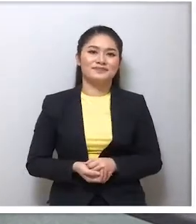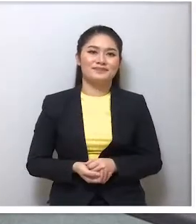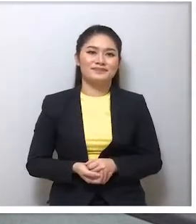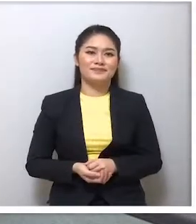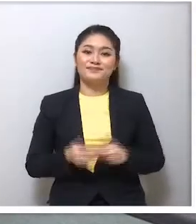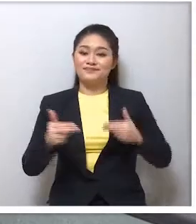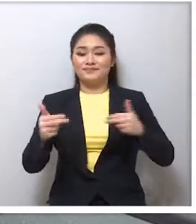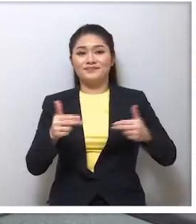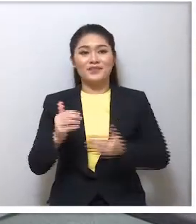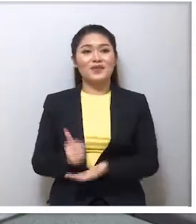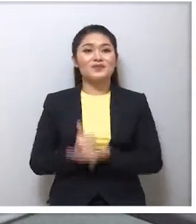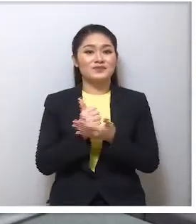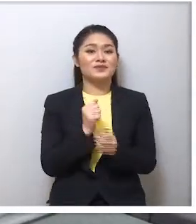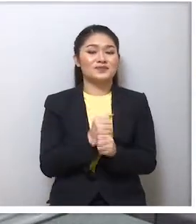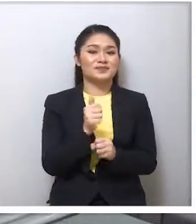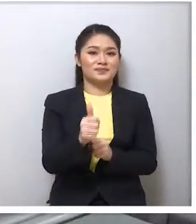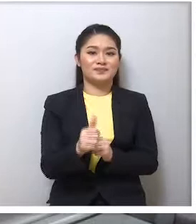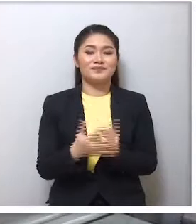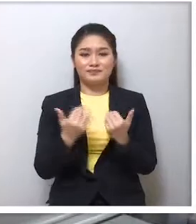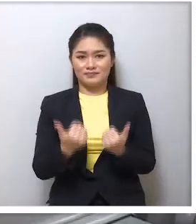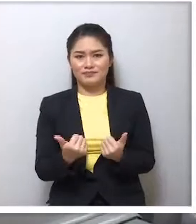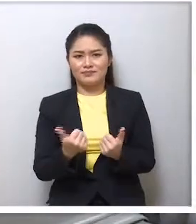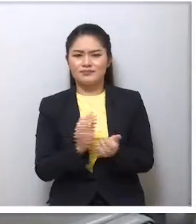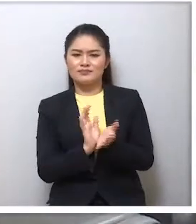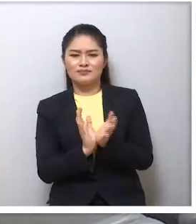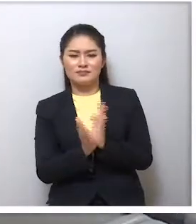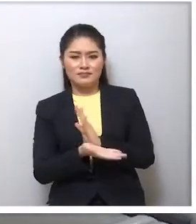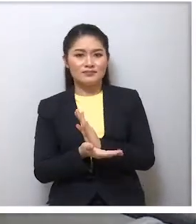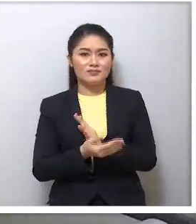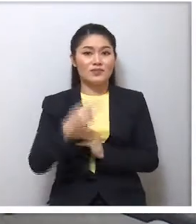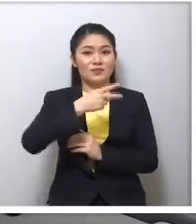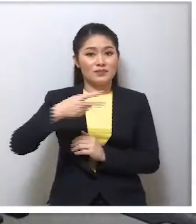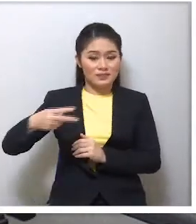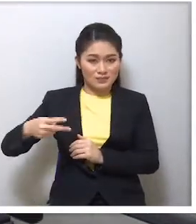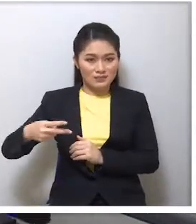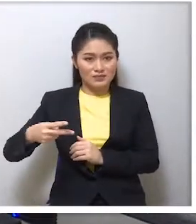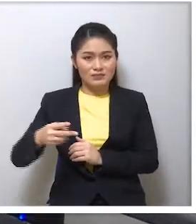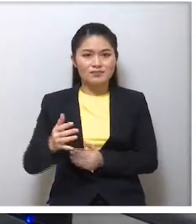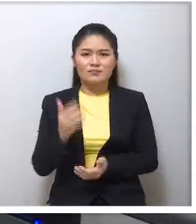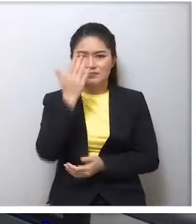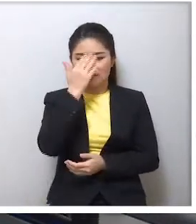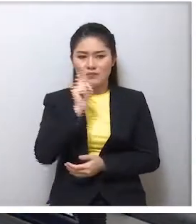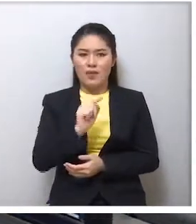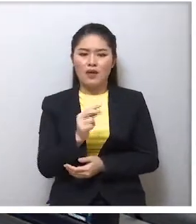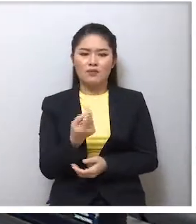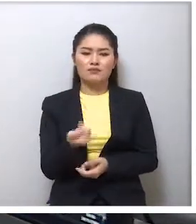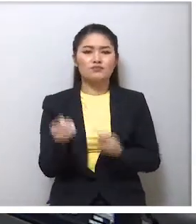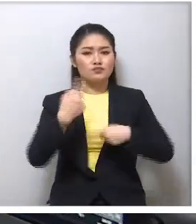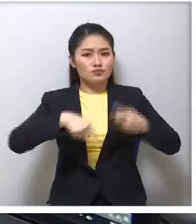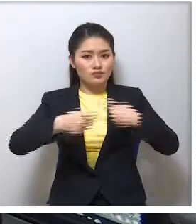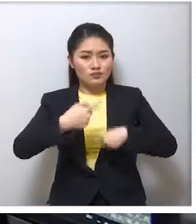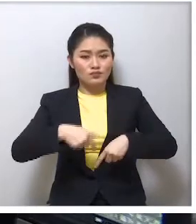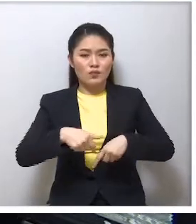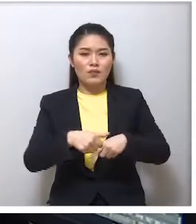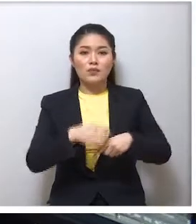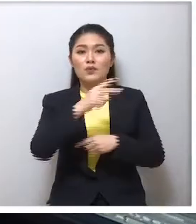มุมกล้องก็จะช่วยเราได้แล้วก็มีการปรับแต่งตัวอักษรนะครับให้มีการบิดหมุนน